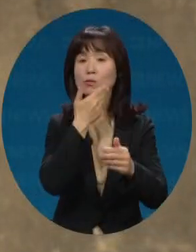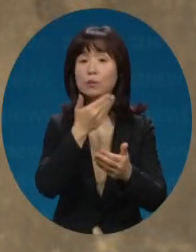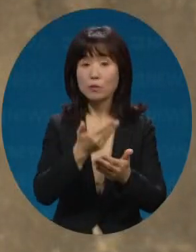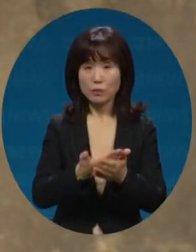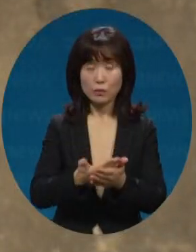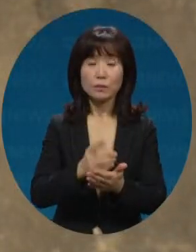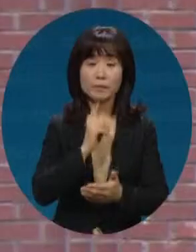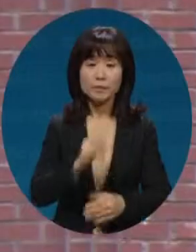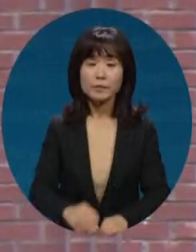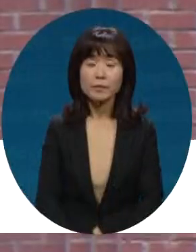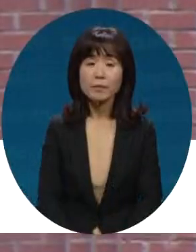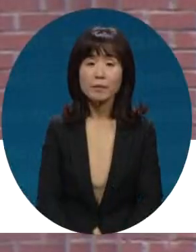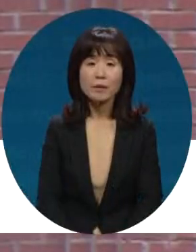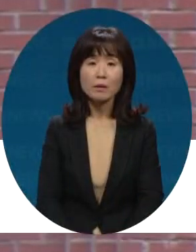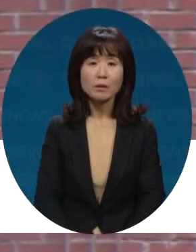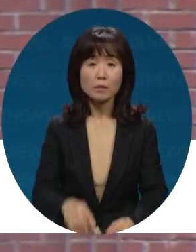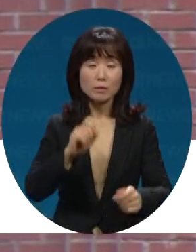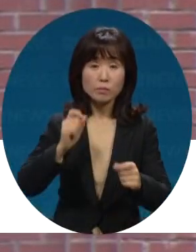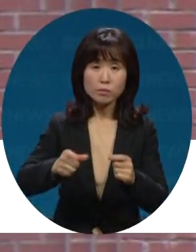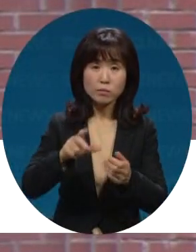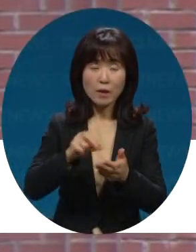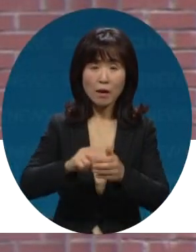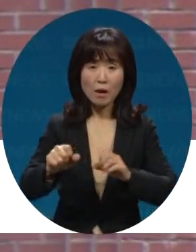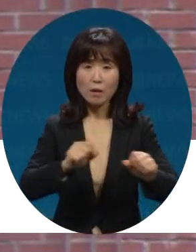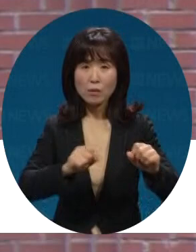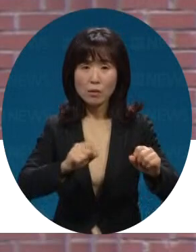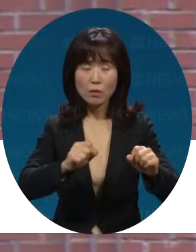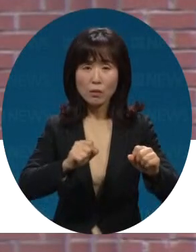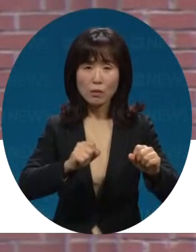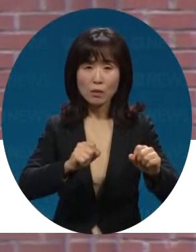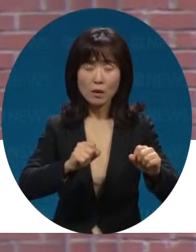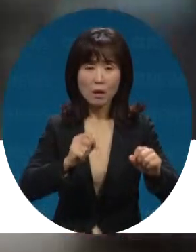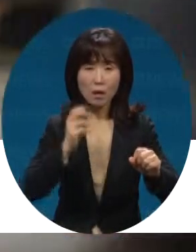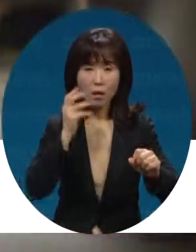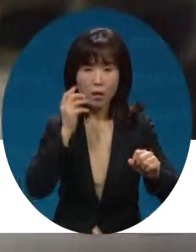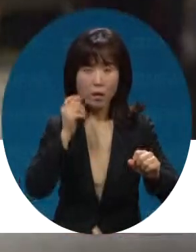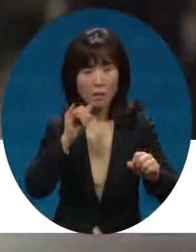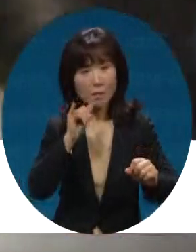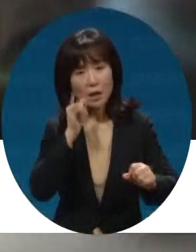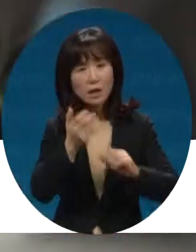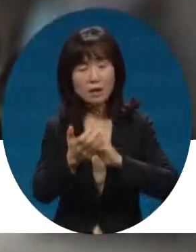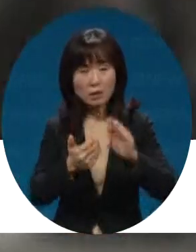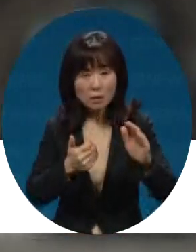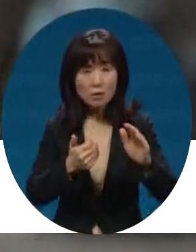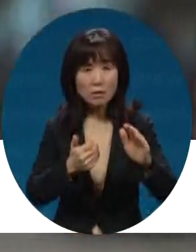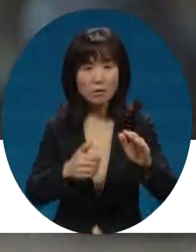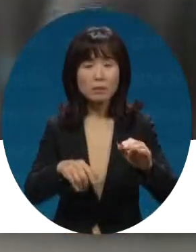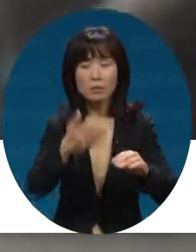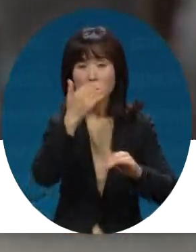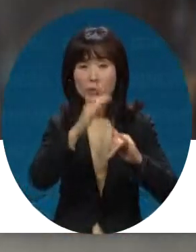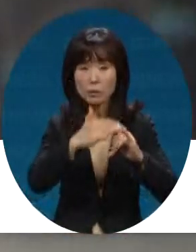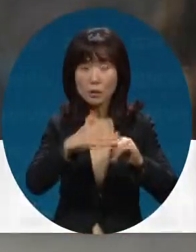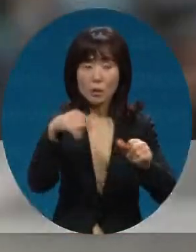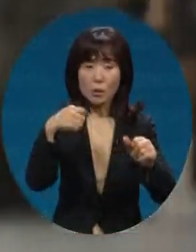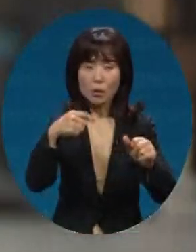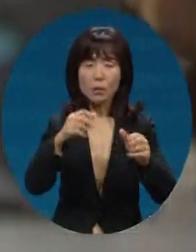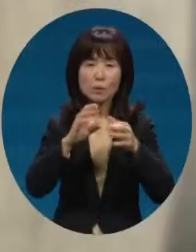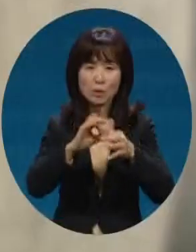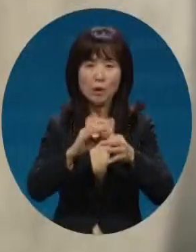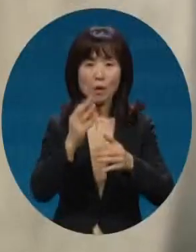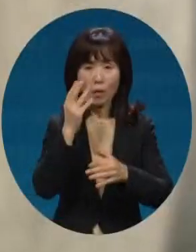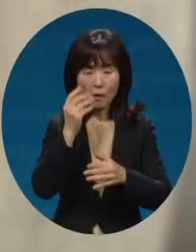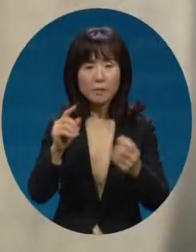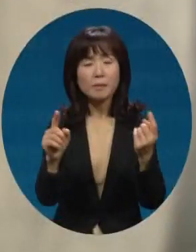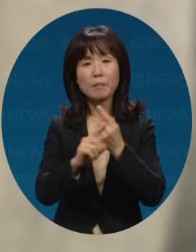말합니다 특히 도박 문제행동이 고착화되기 전인 청소년의 경우 교육을 통해 충분히 바뀔 수 있다는 이유에서입니다